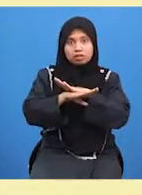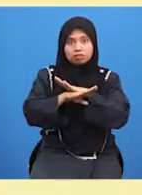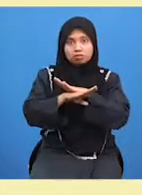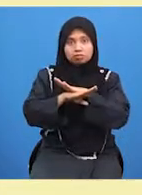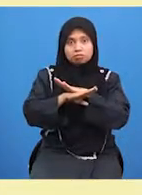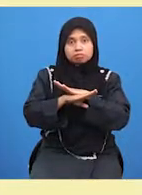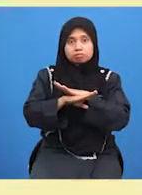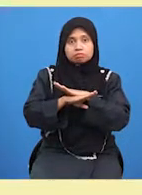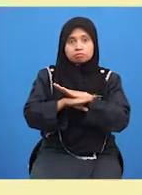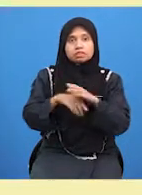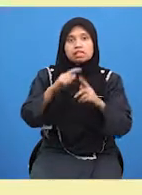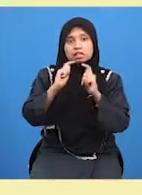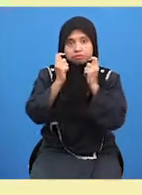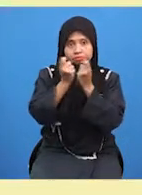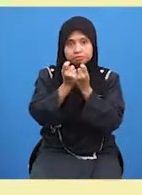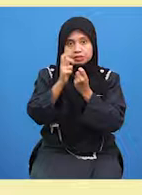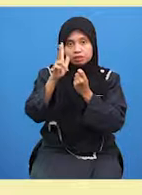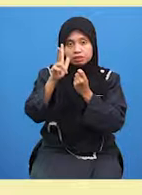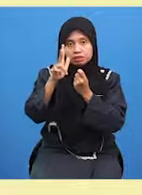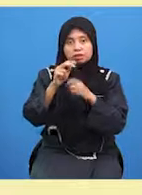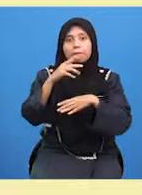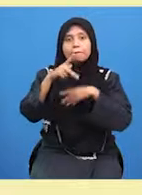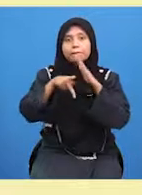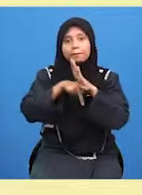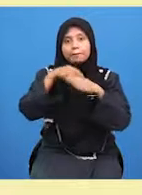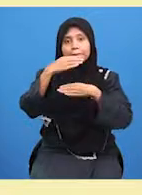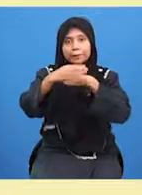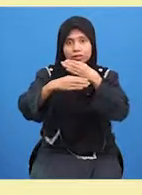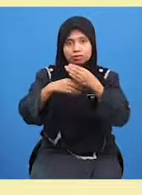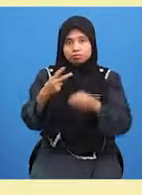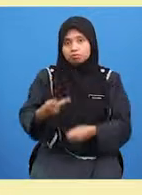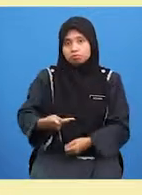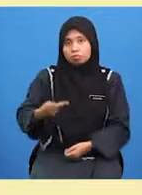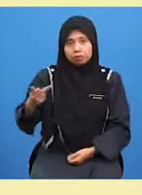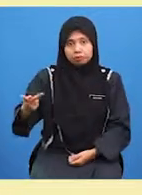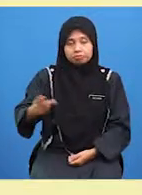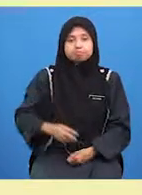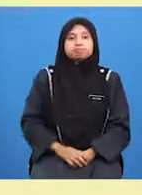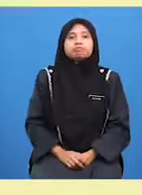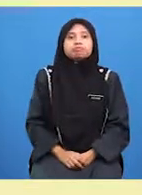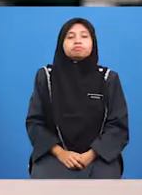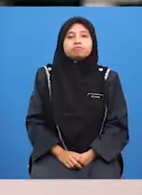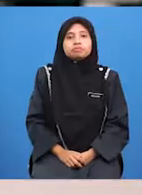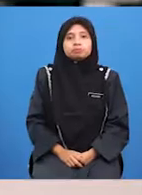2 bagi tingkatan 3 mengenai pembangunan produk.